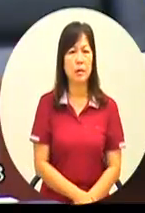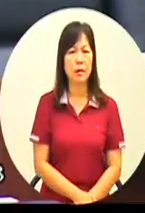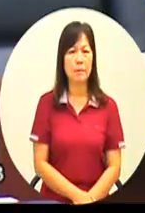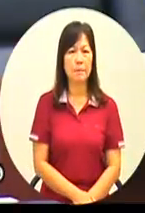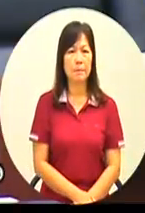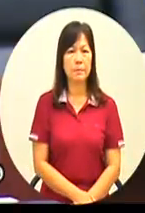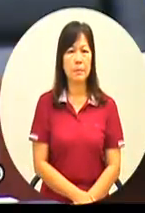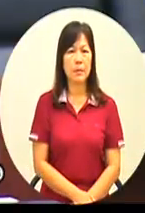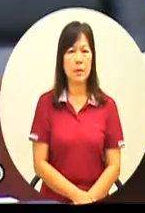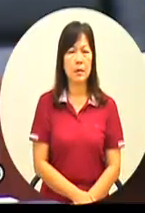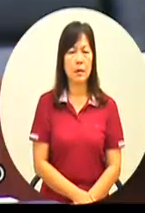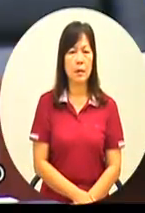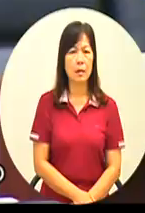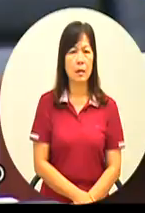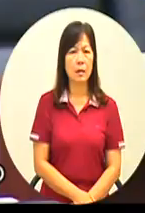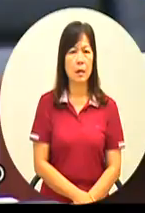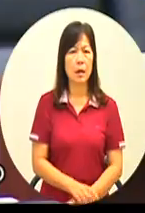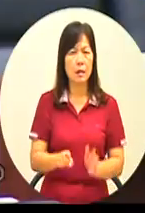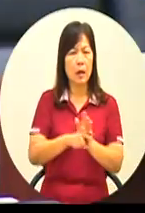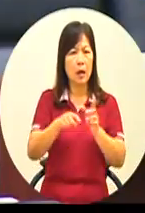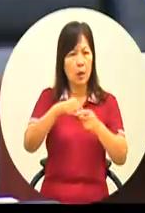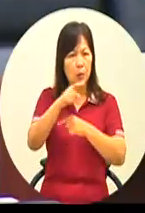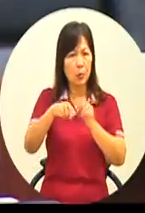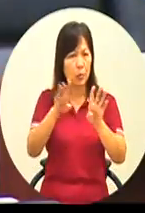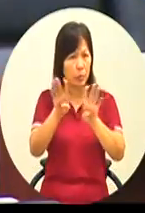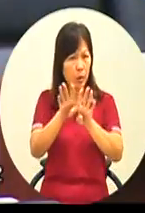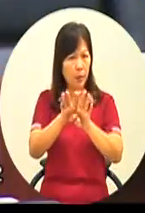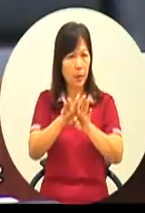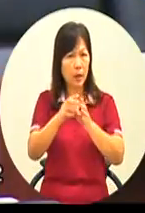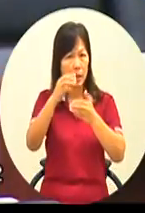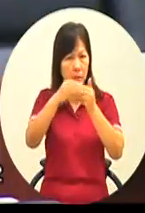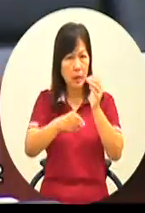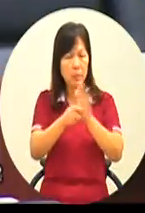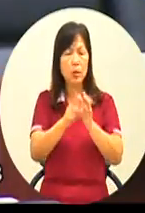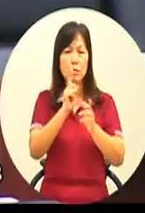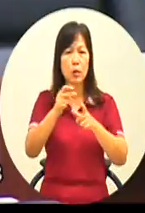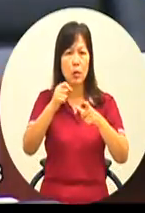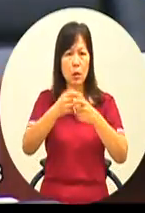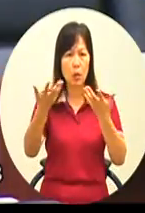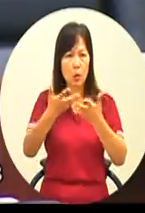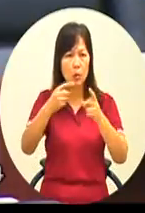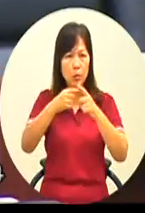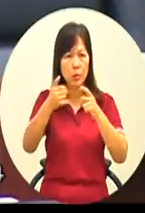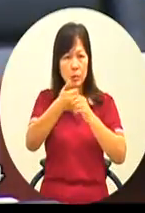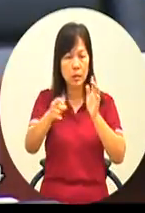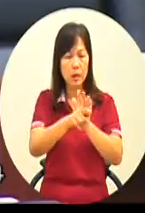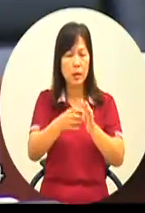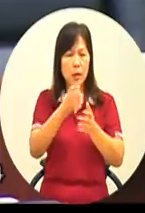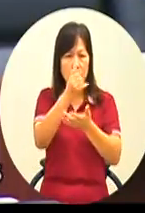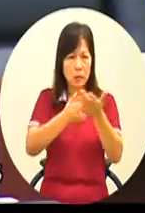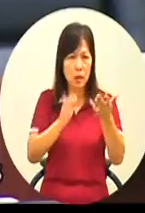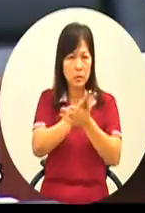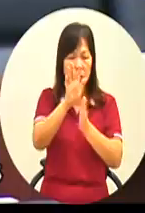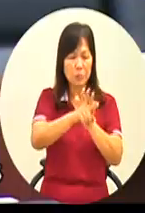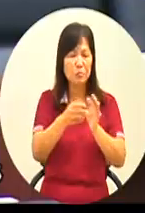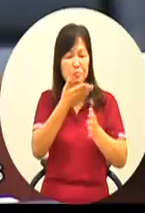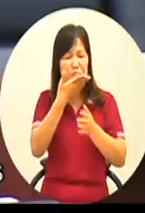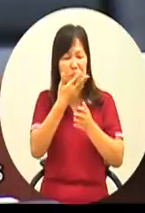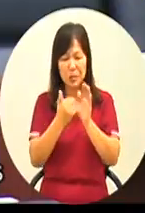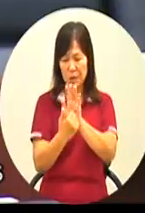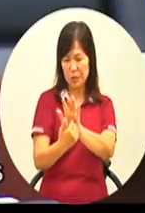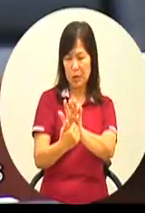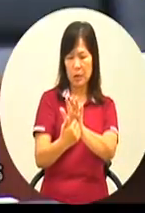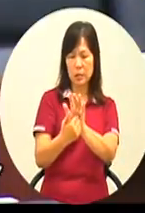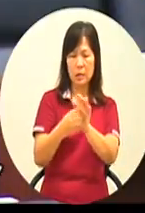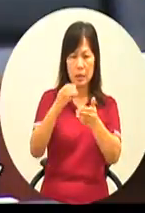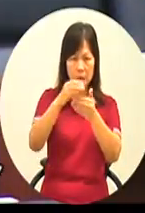10点， 局长你先请坐。旋转门条款又称为公务员离职后利益回避条款，是公务员服务法